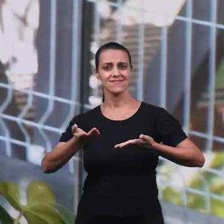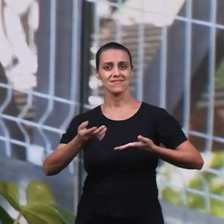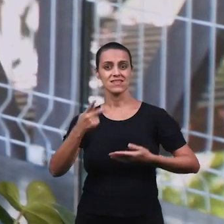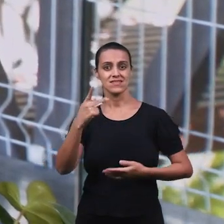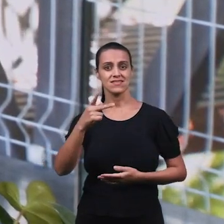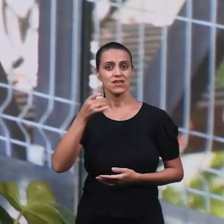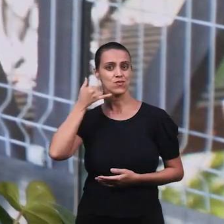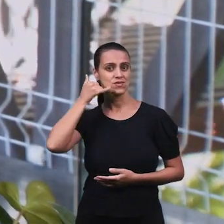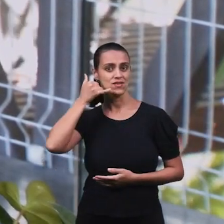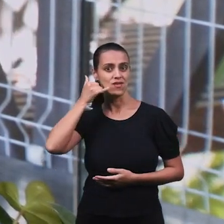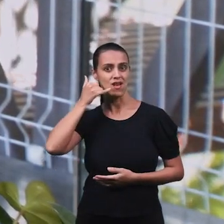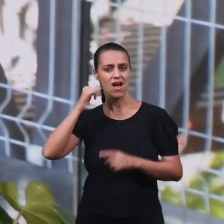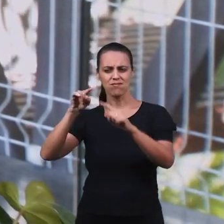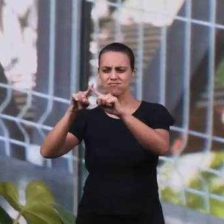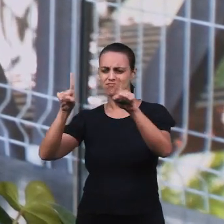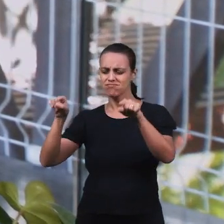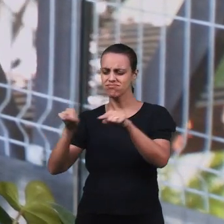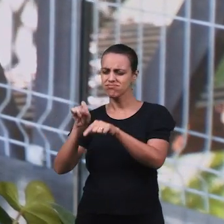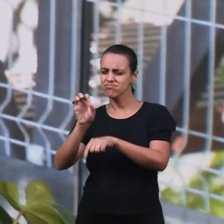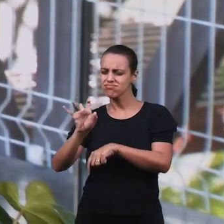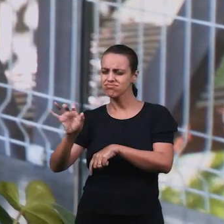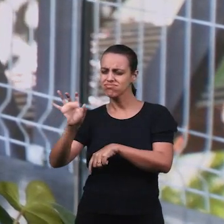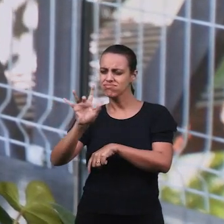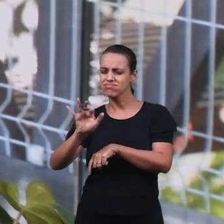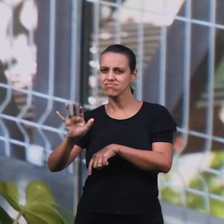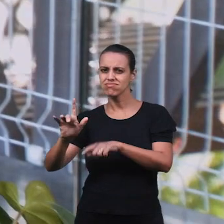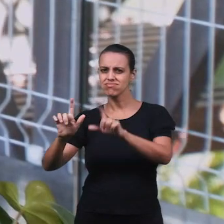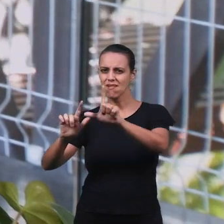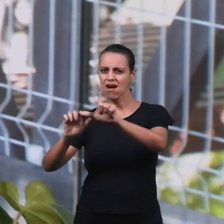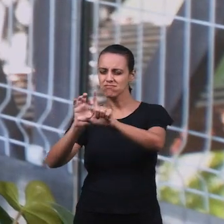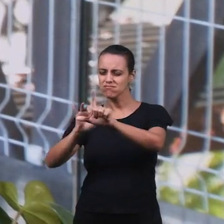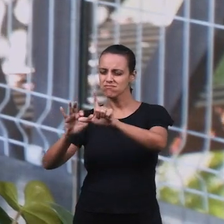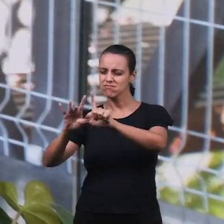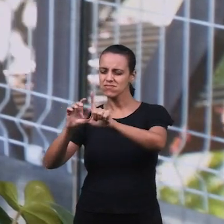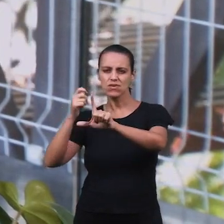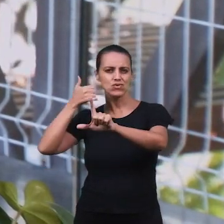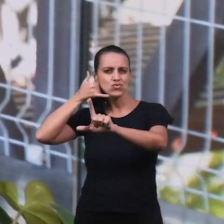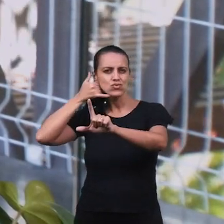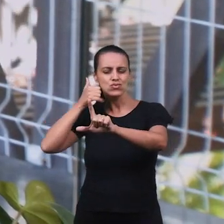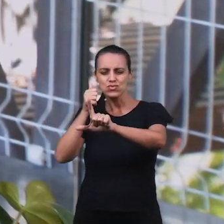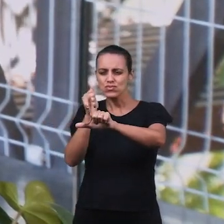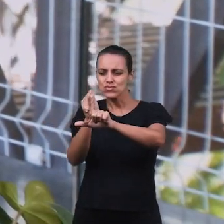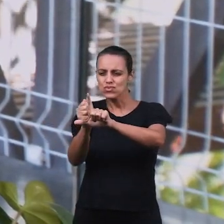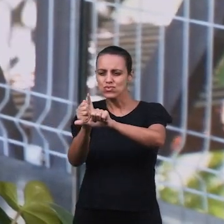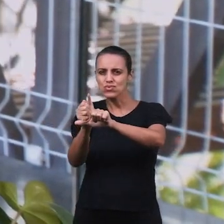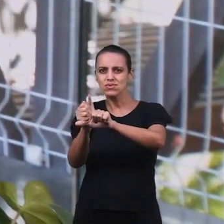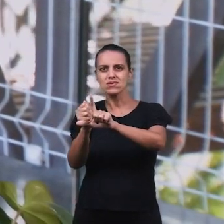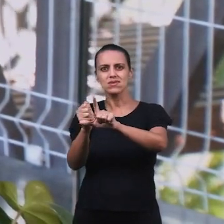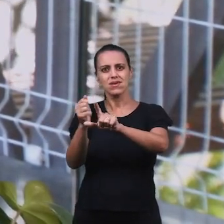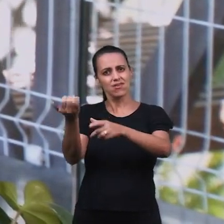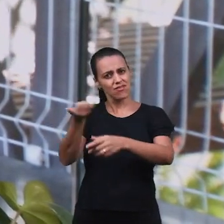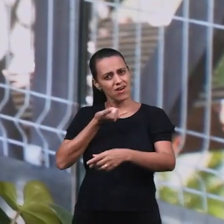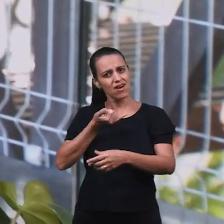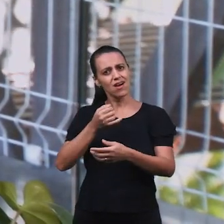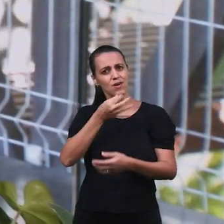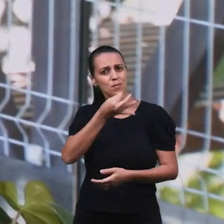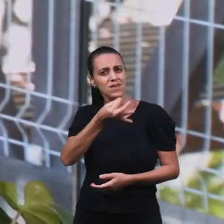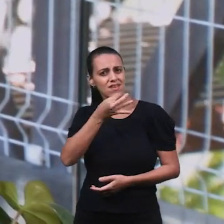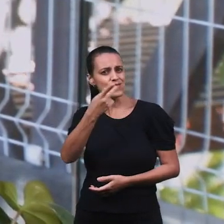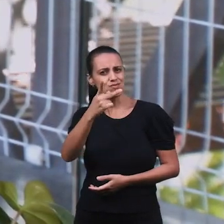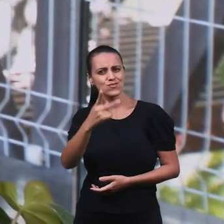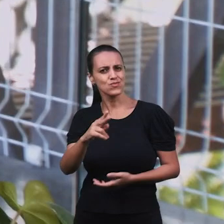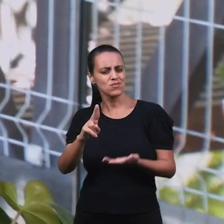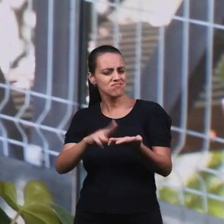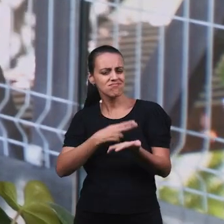nous, pointez la caméra de votre smartphone vers ce QR code qui est à l'écran. Parlez, donnez votre commentaire sur